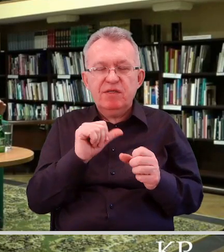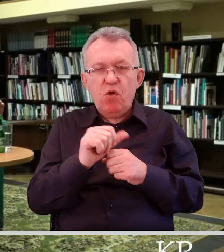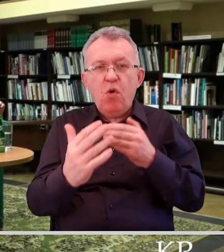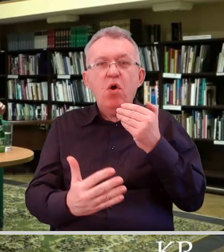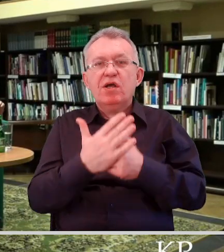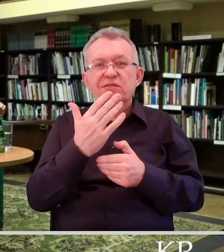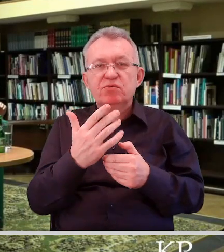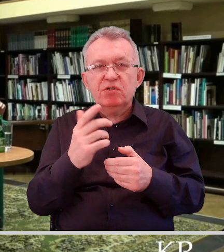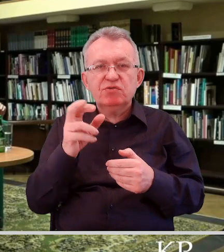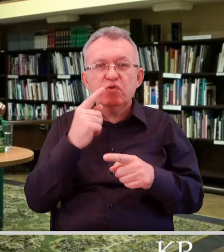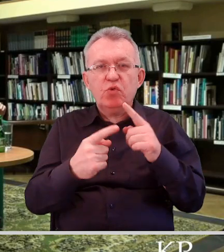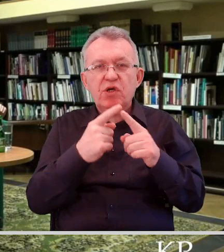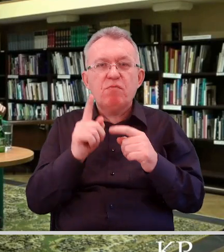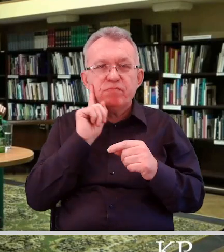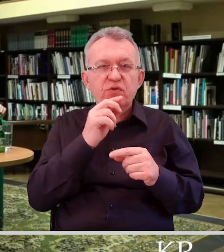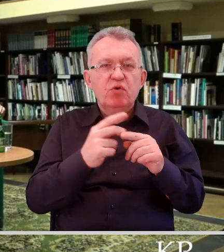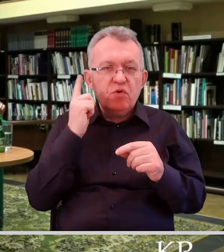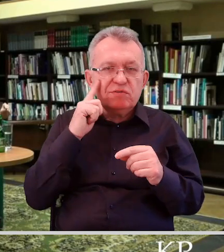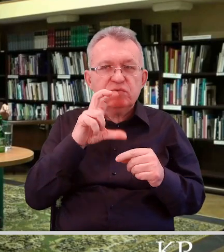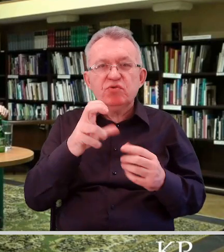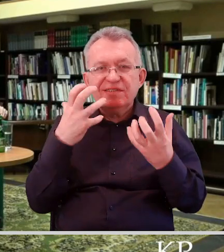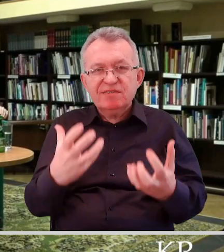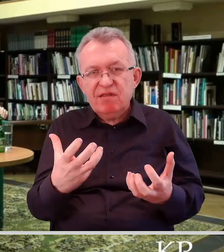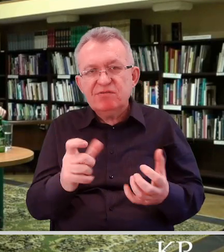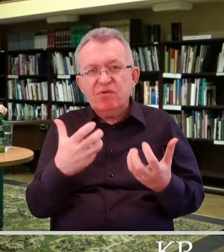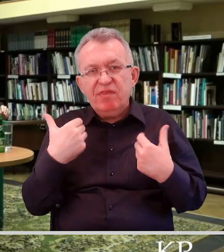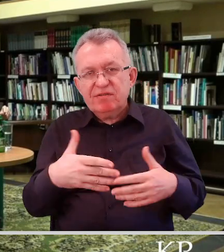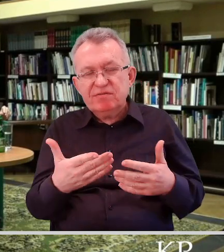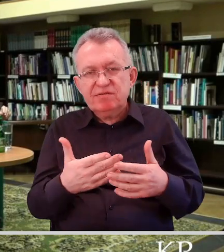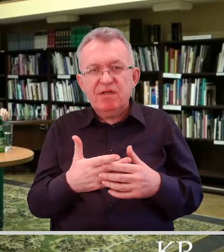okazuje, że coś tam on zrozumiał z jej chcenia czy z jej niechcenia.